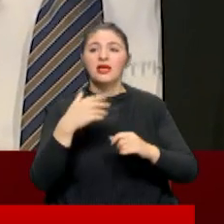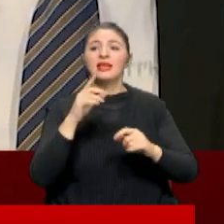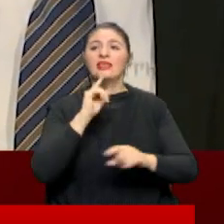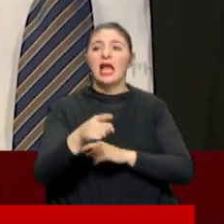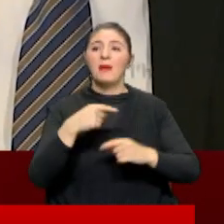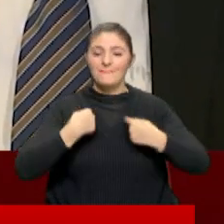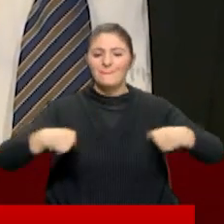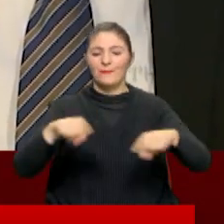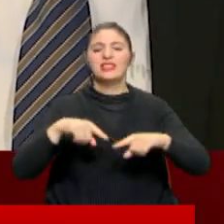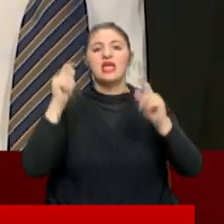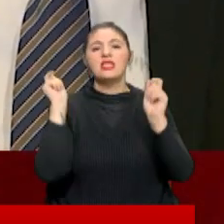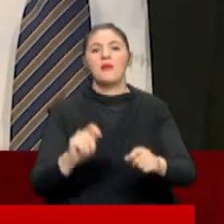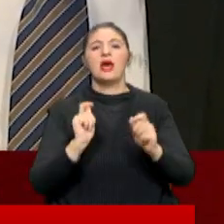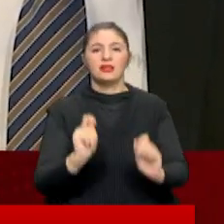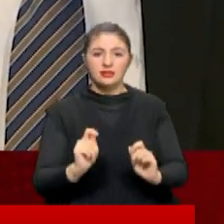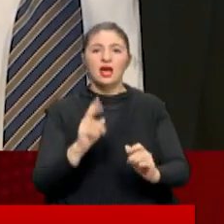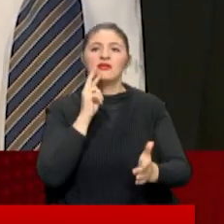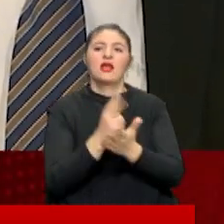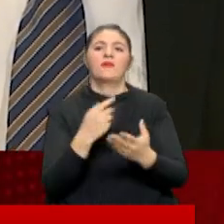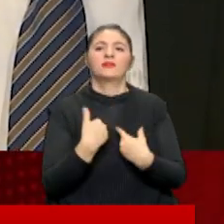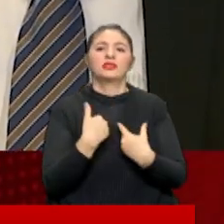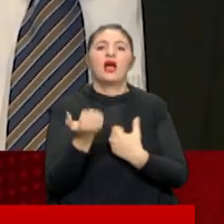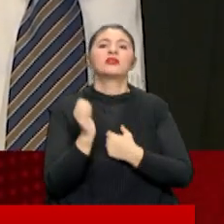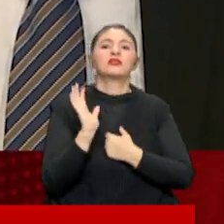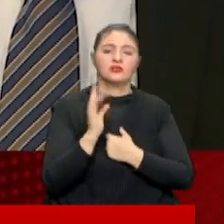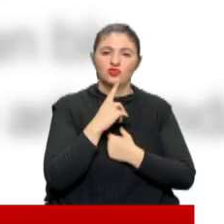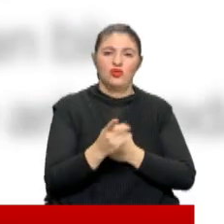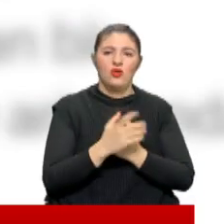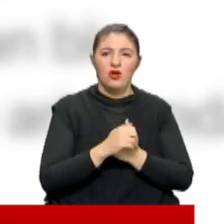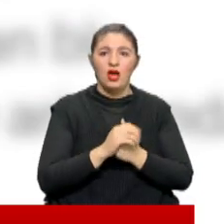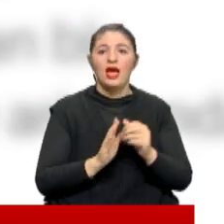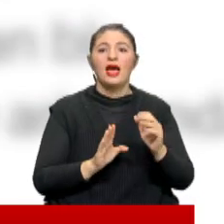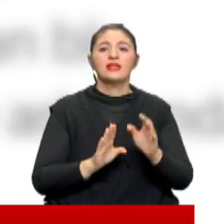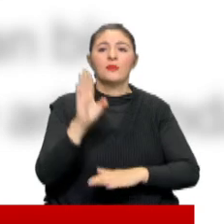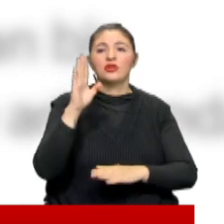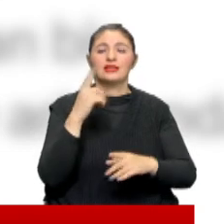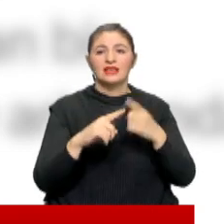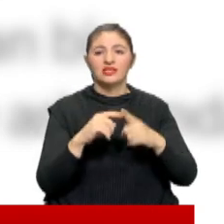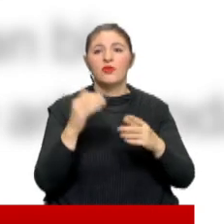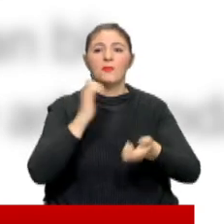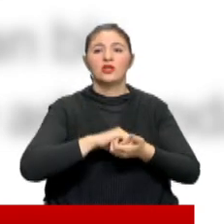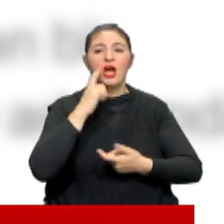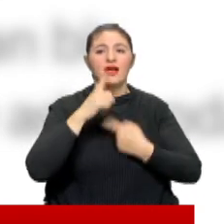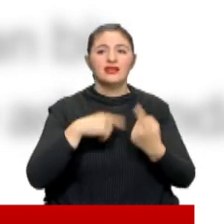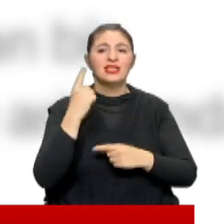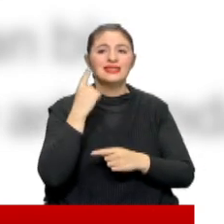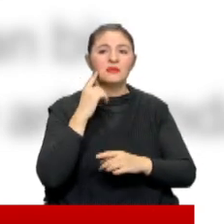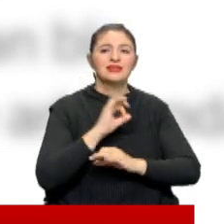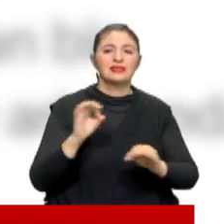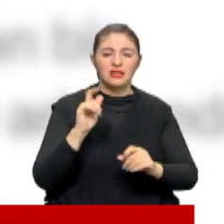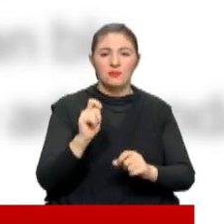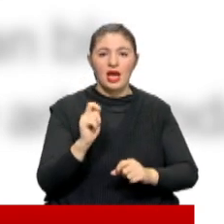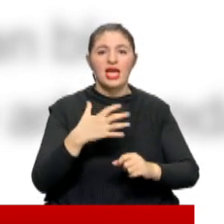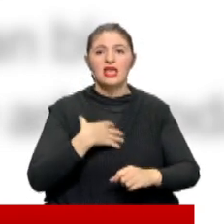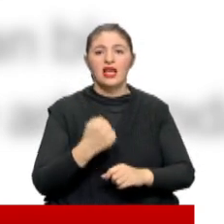talimatları Biz veririz kararları Biz Alırız diyorlar demokratik siyaseti ve barış arayışlarını itibarsızlaştırmaya